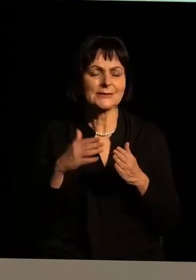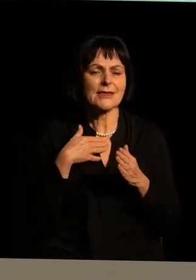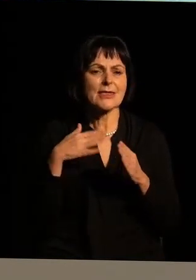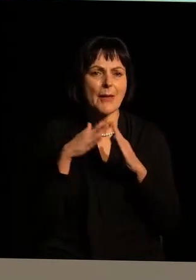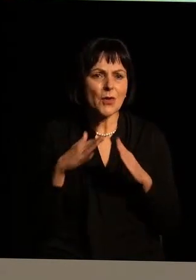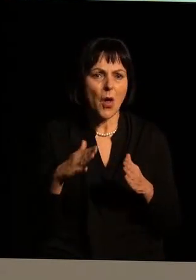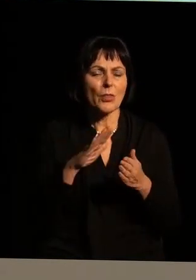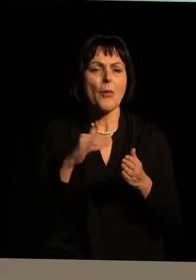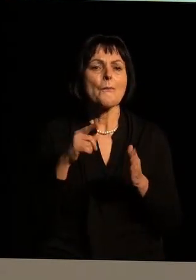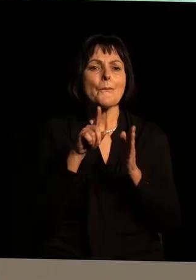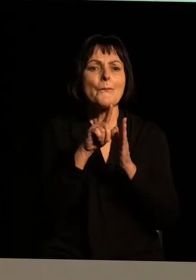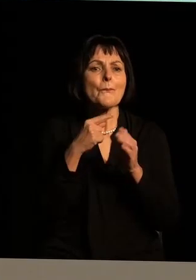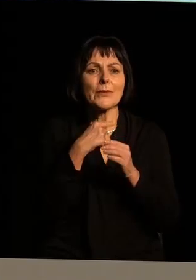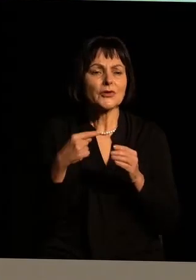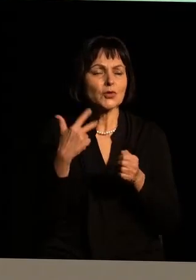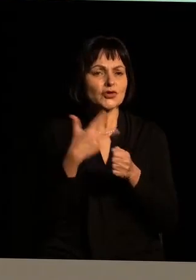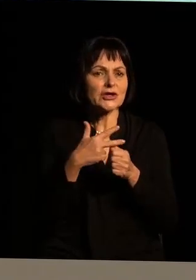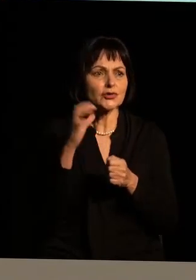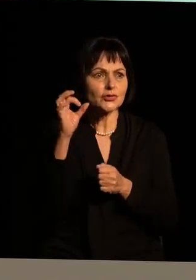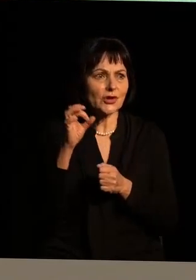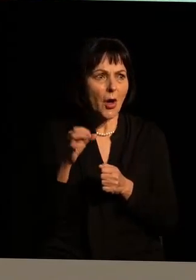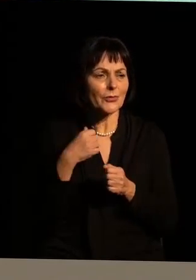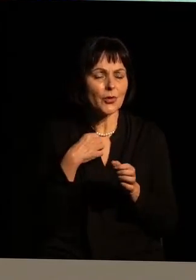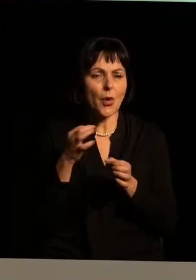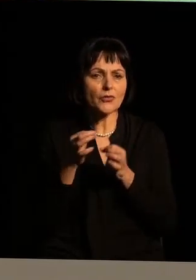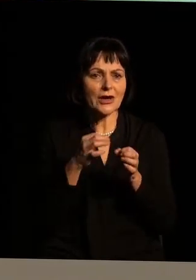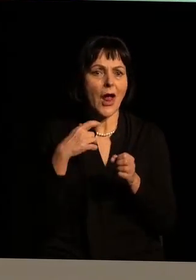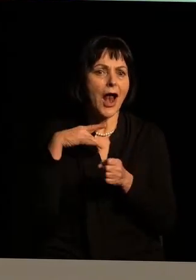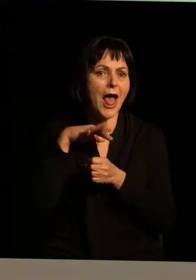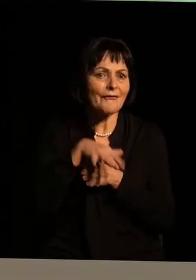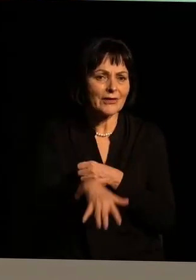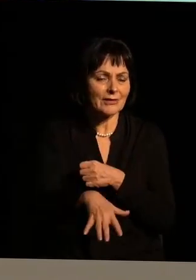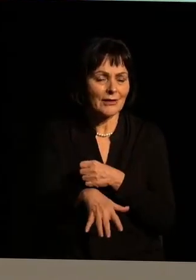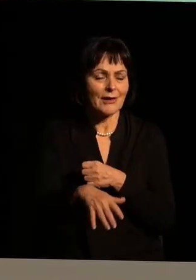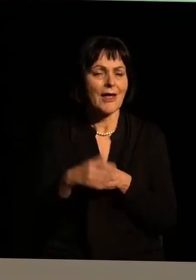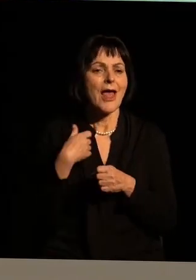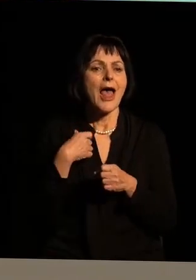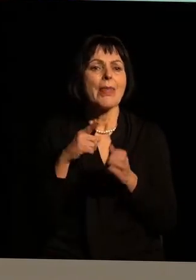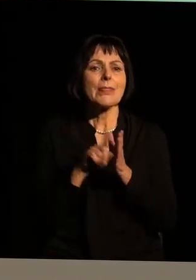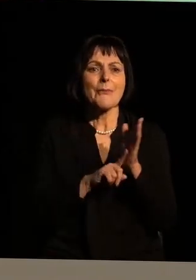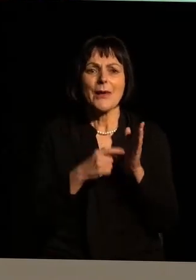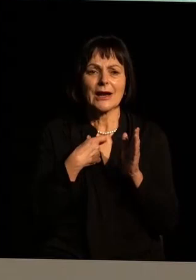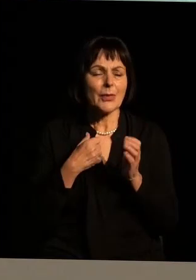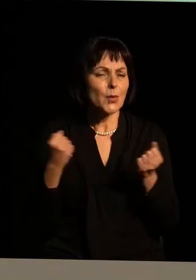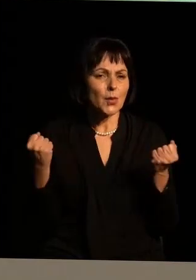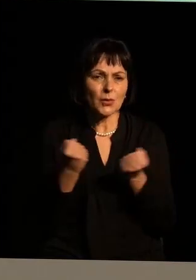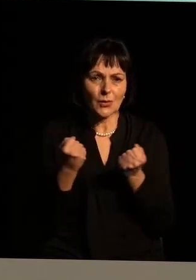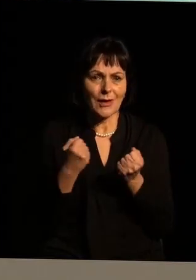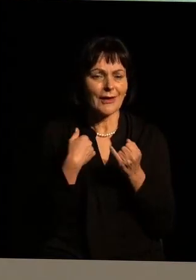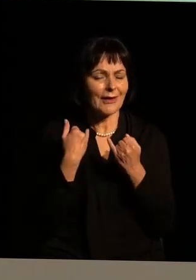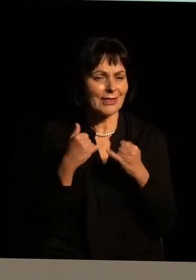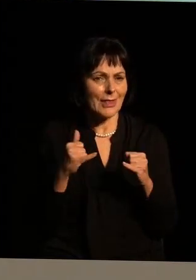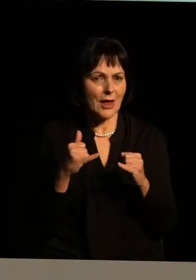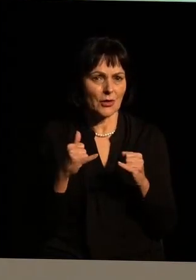jedzenia, przy minus 35 stopniach. Oszczędzają go lawiny, ekstremalne temperatury i inne